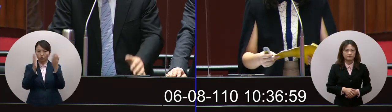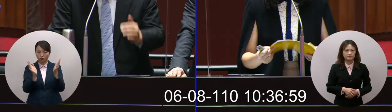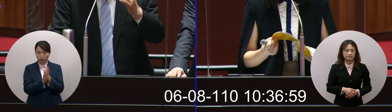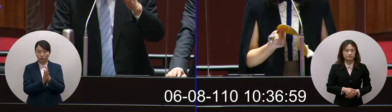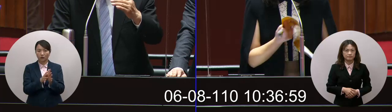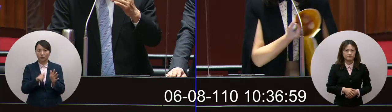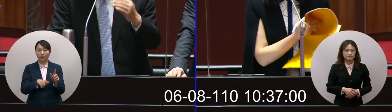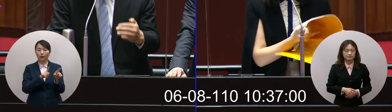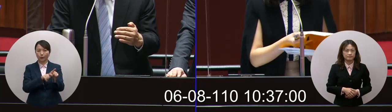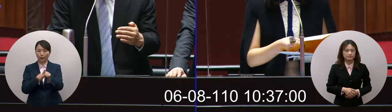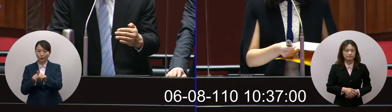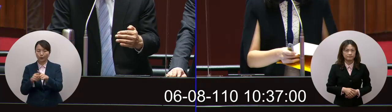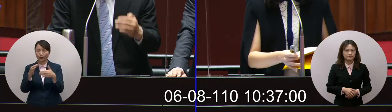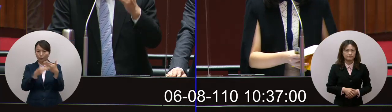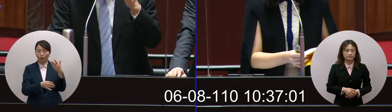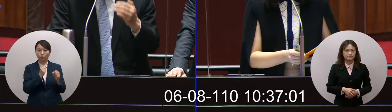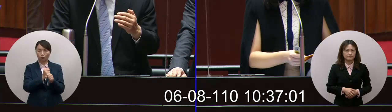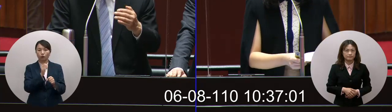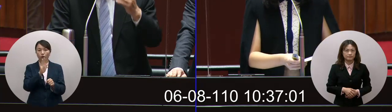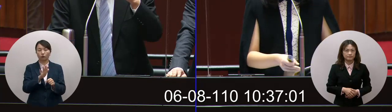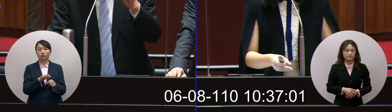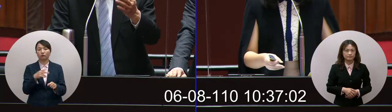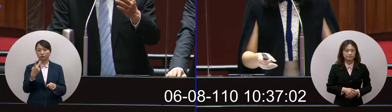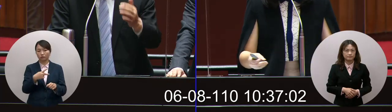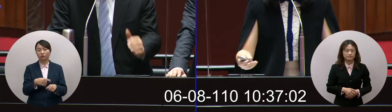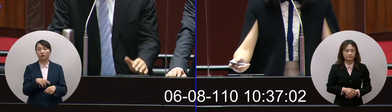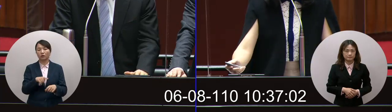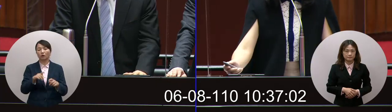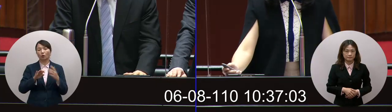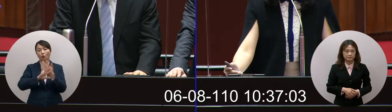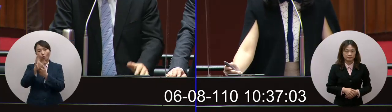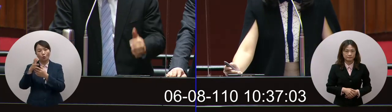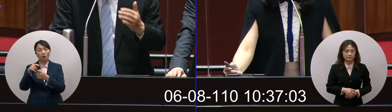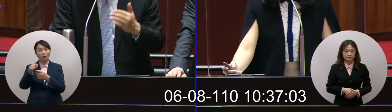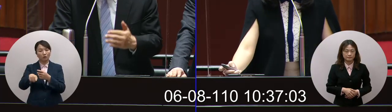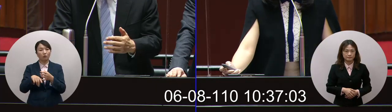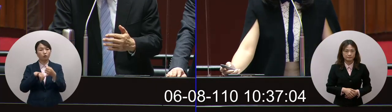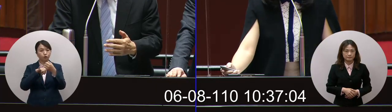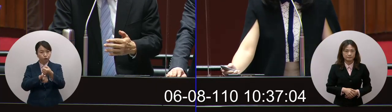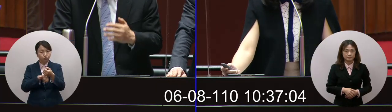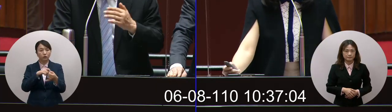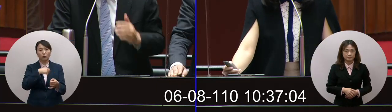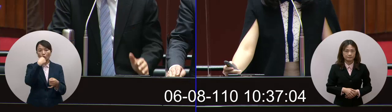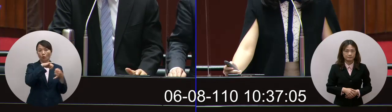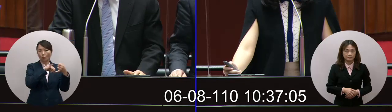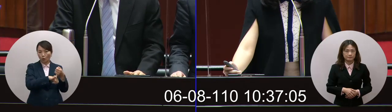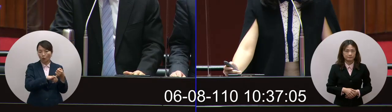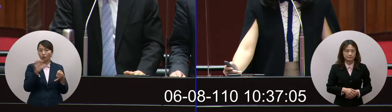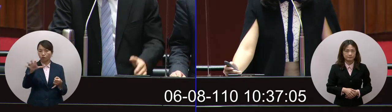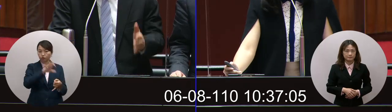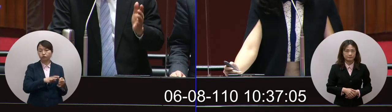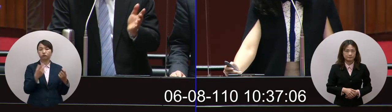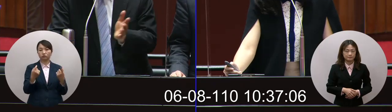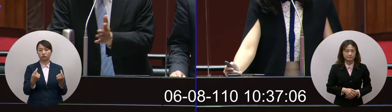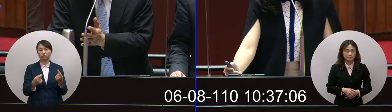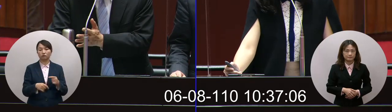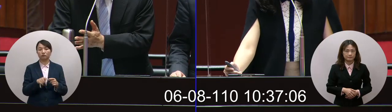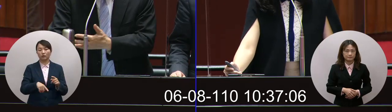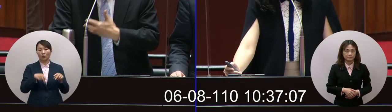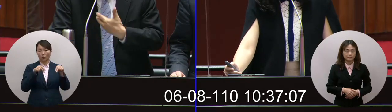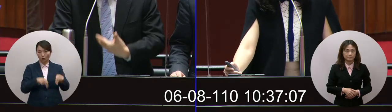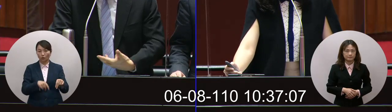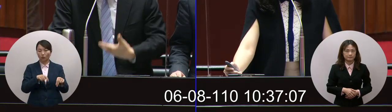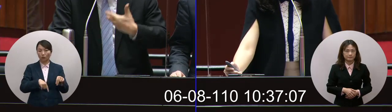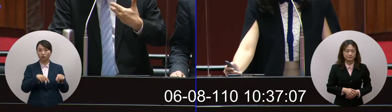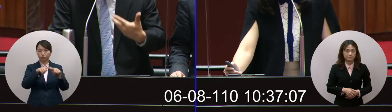照相关的规范，而对国外采购、对国内采购同样道理啊。我们在契约